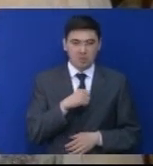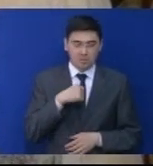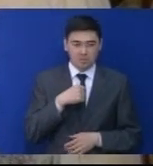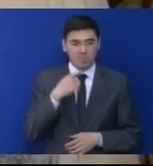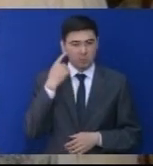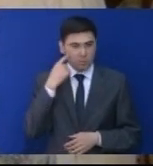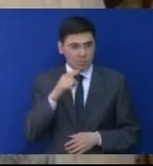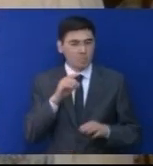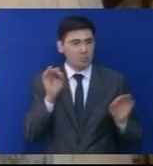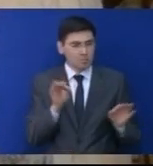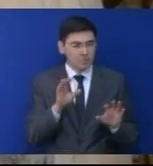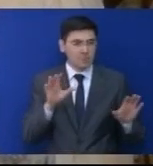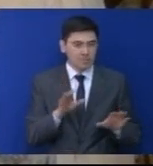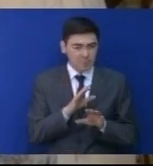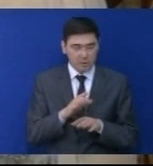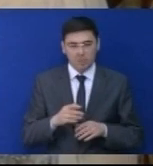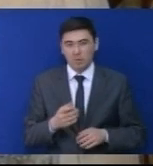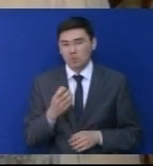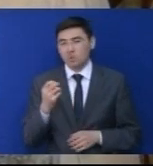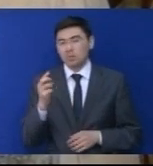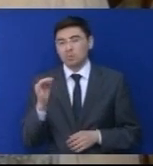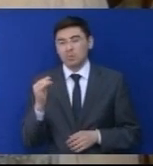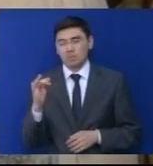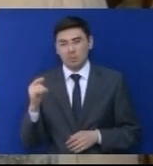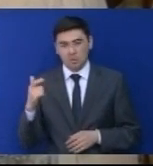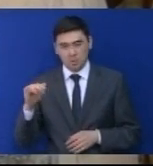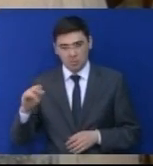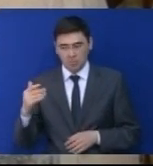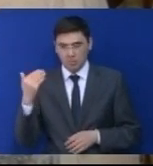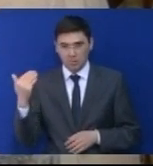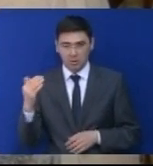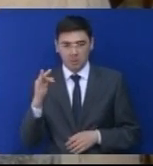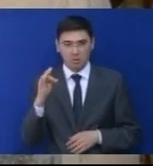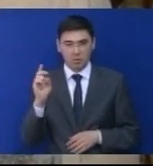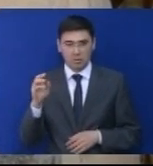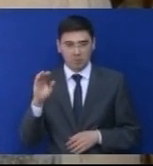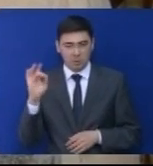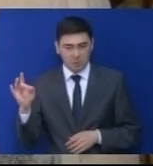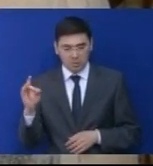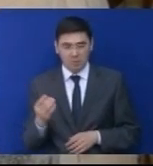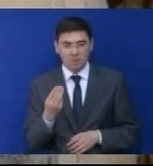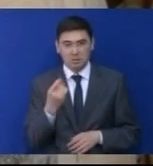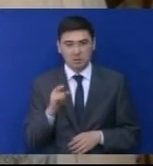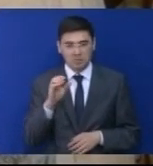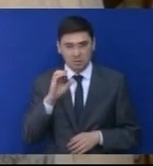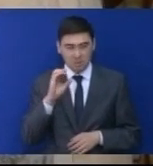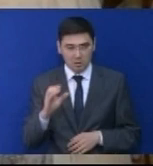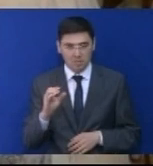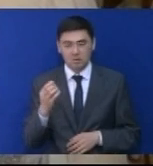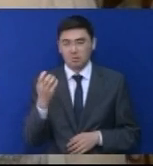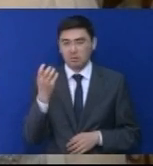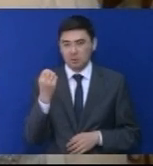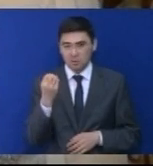орындалады. Сонымен қатар Бибігүл атындағы оркестр, шығыс өңірлік қолбасшылығы атындағы